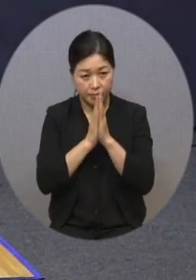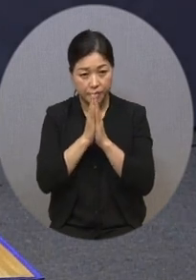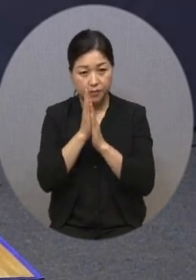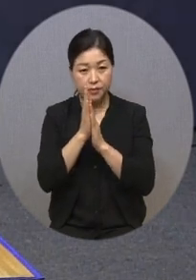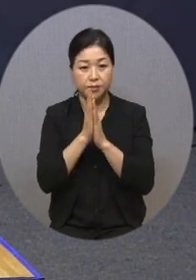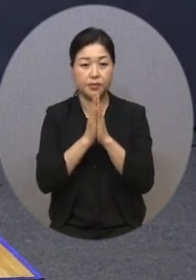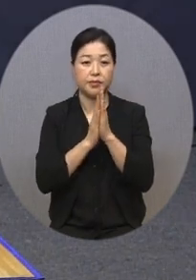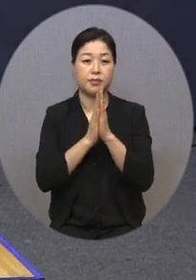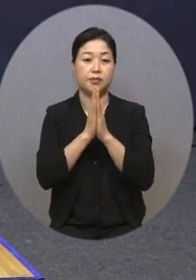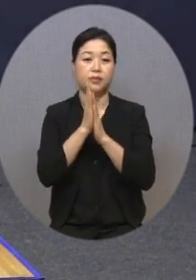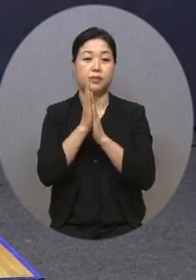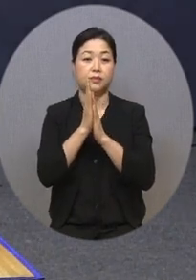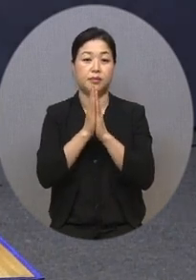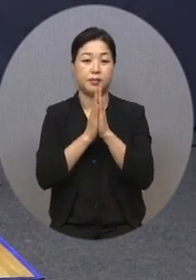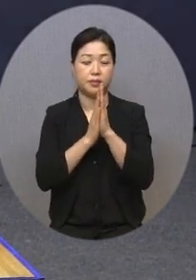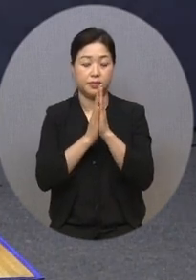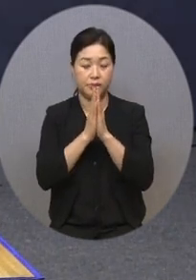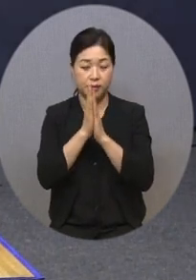비난이다